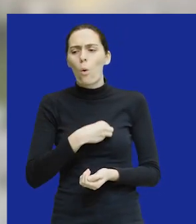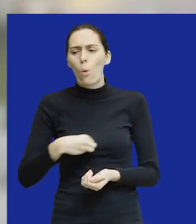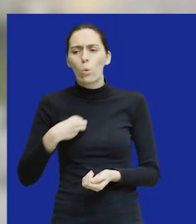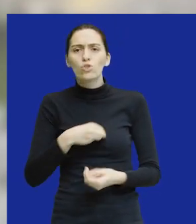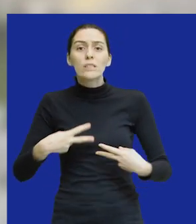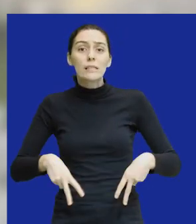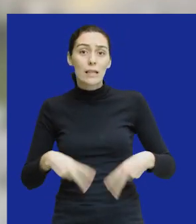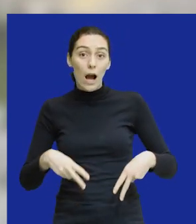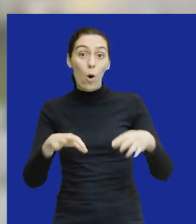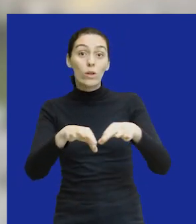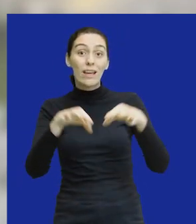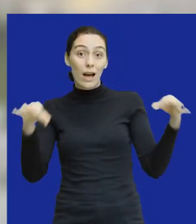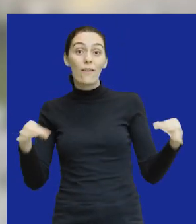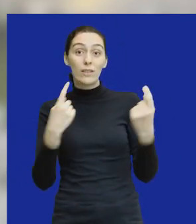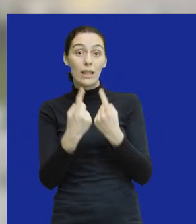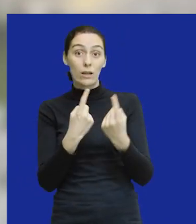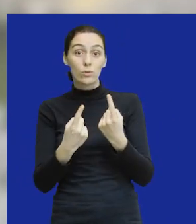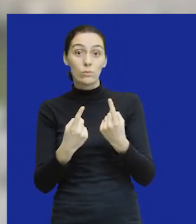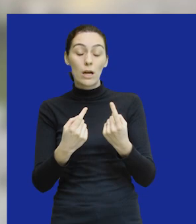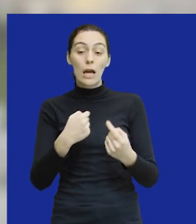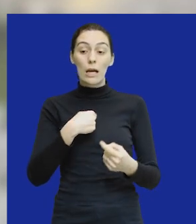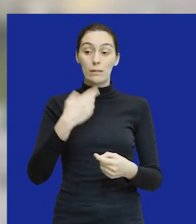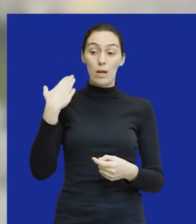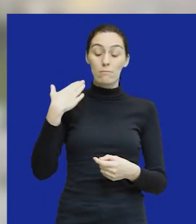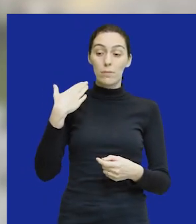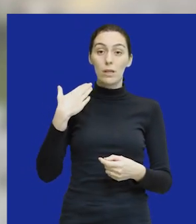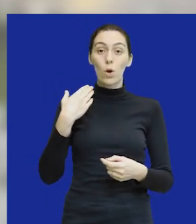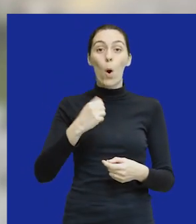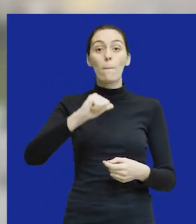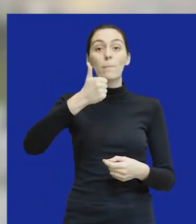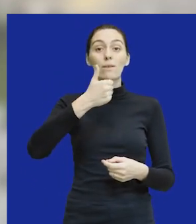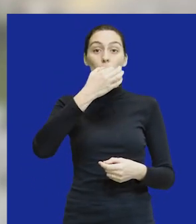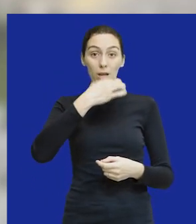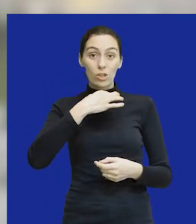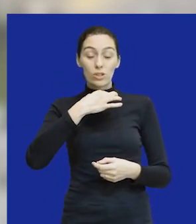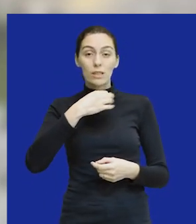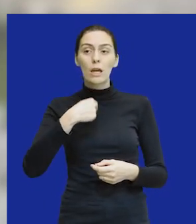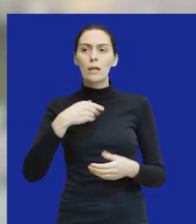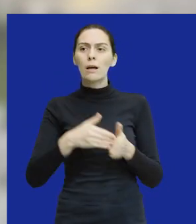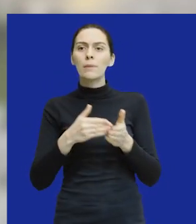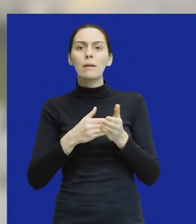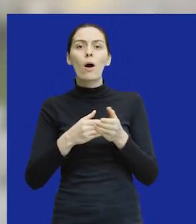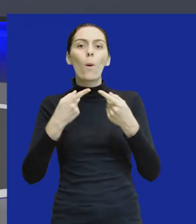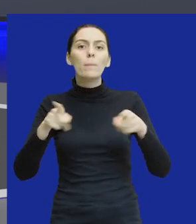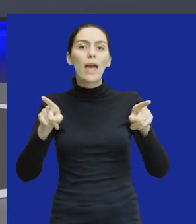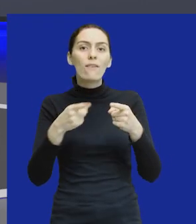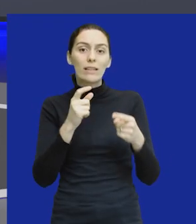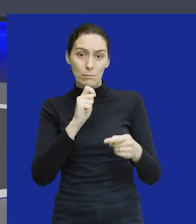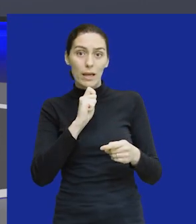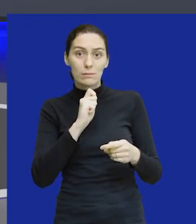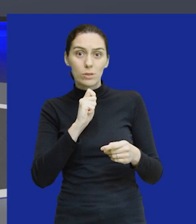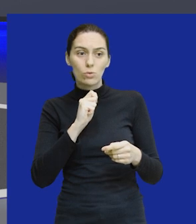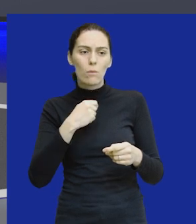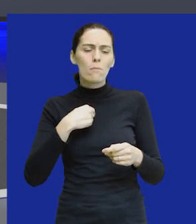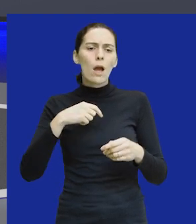užasan strah od javnih nastupa. Kad sam bio prvopričesnik, trebao sam neku pjesmicu otpjevati, meni je